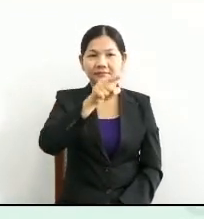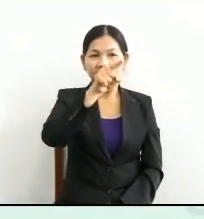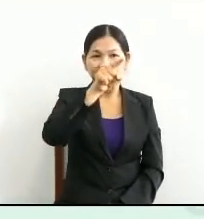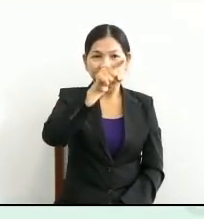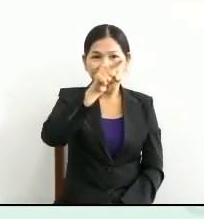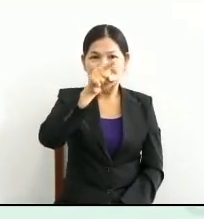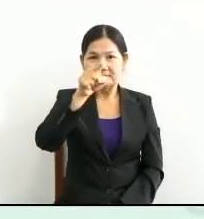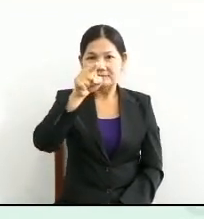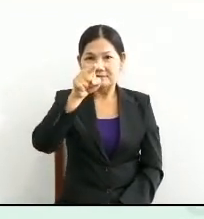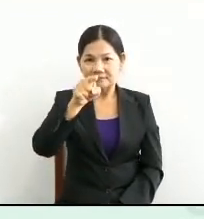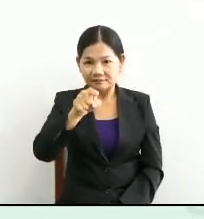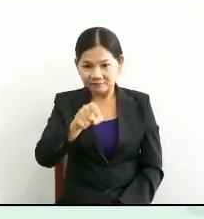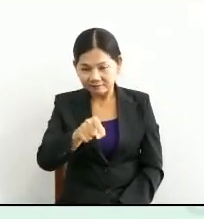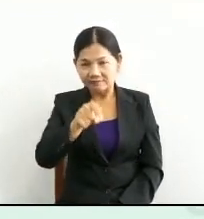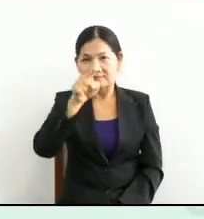ha